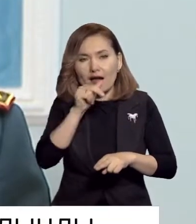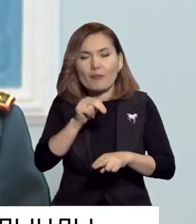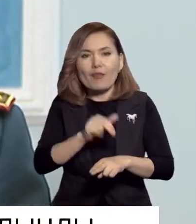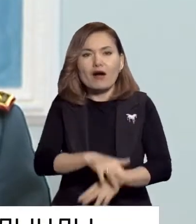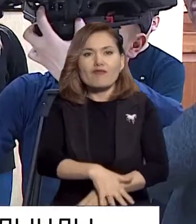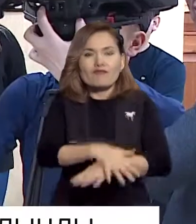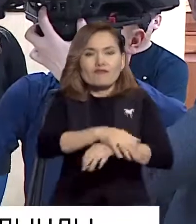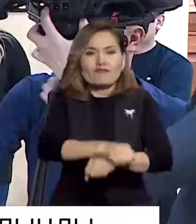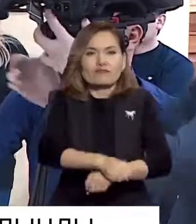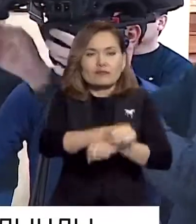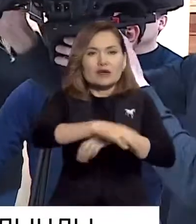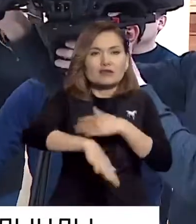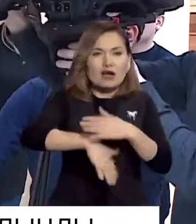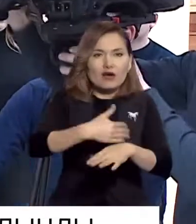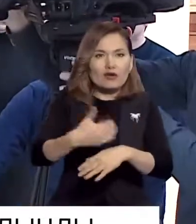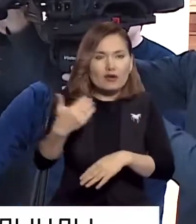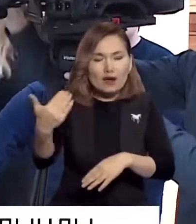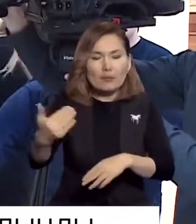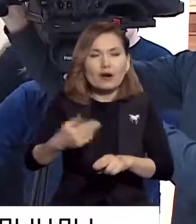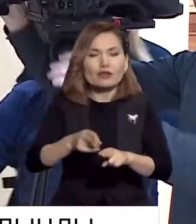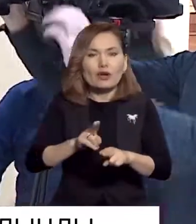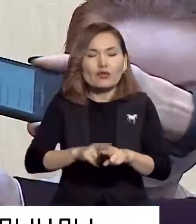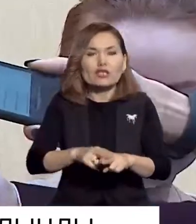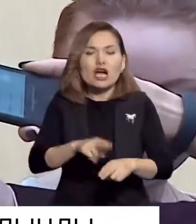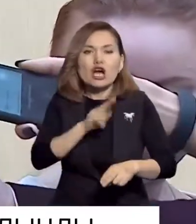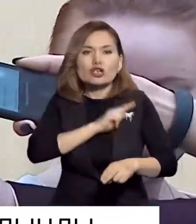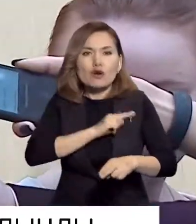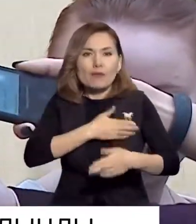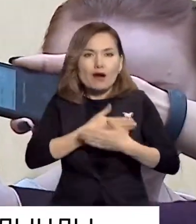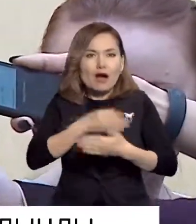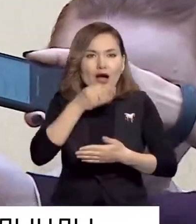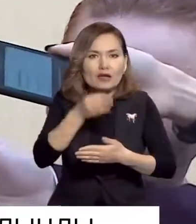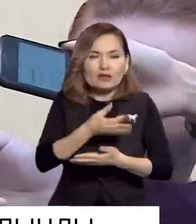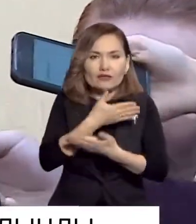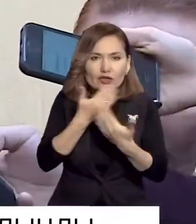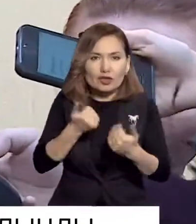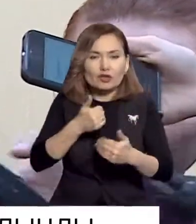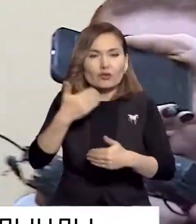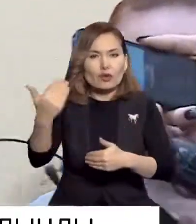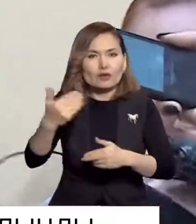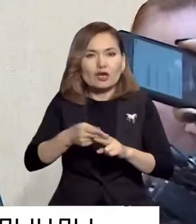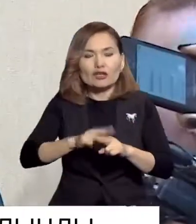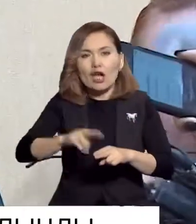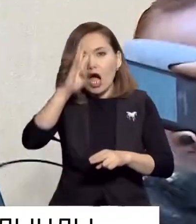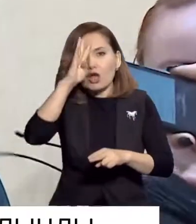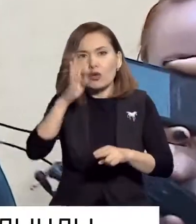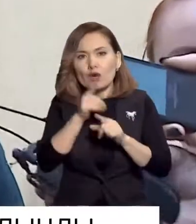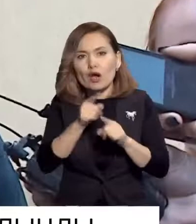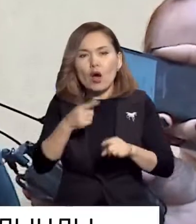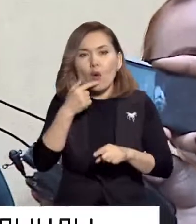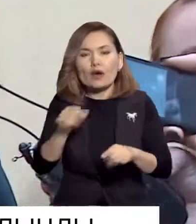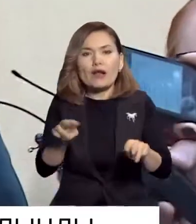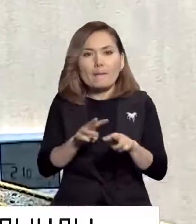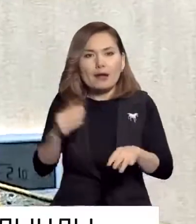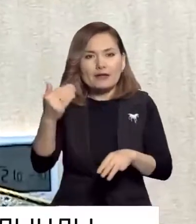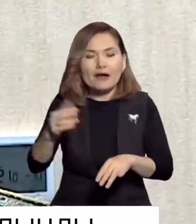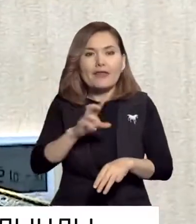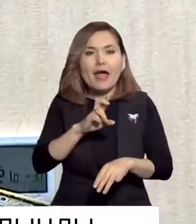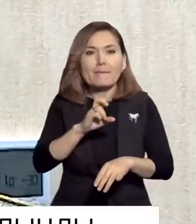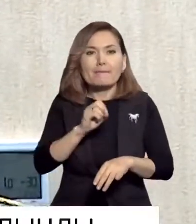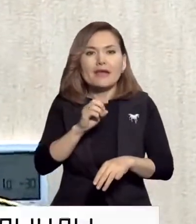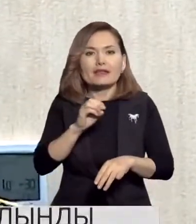жауапсыз қарады деген айып тағылып отыр. Қазір сотқа дейінгі тергеу жүріп жатыр. Небәрі 4 айдан астам уақыт қорғаныс министрі болған